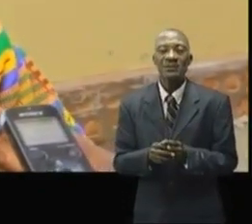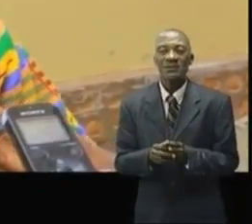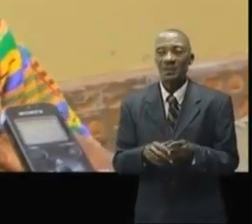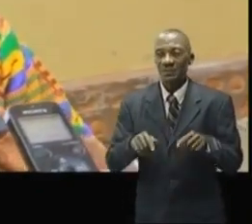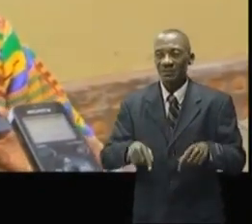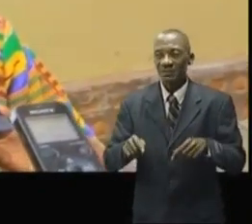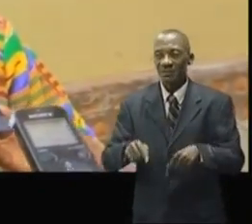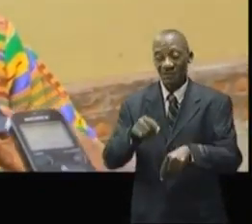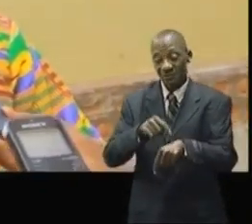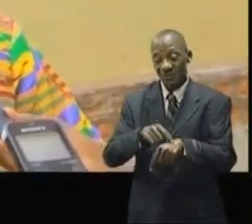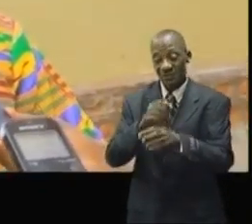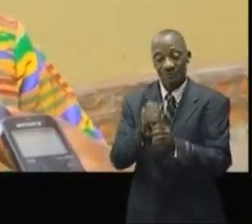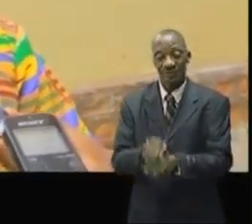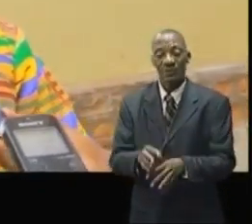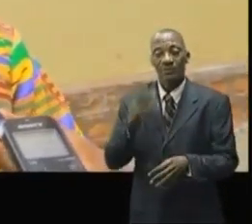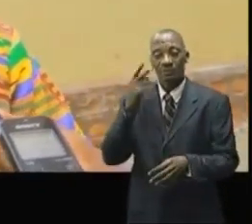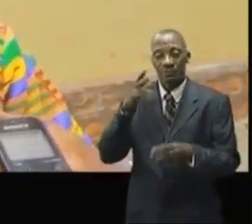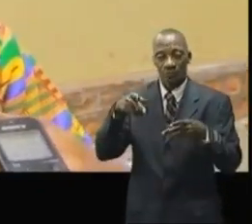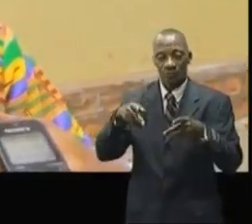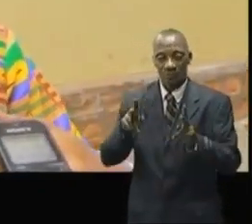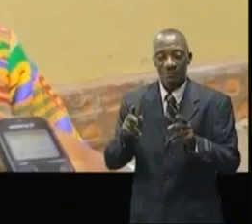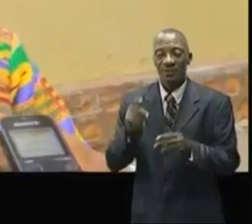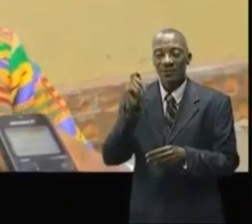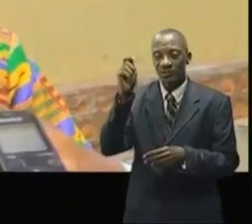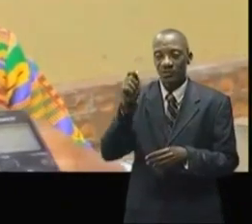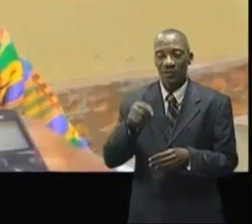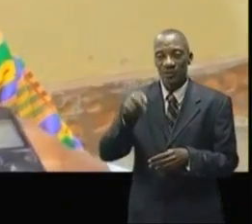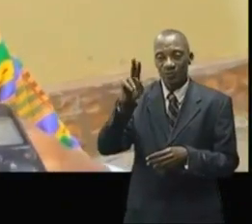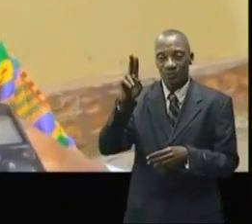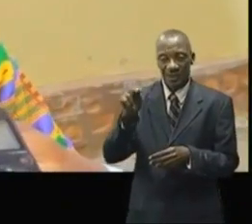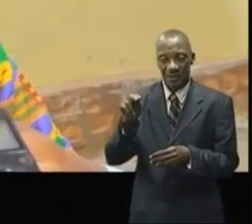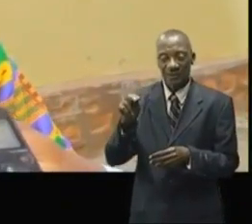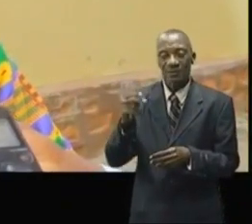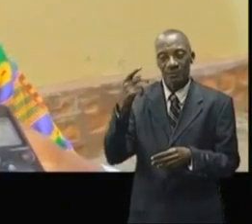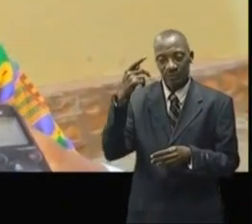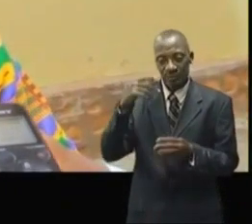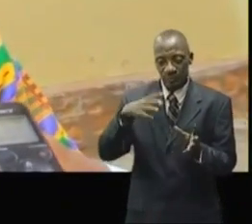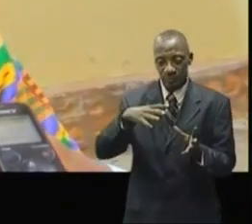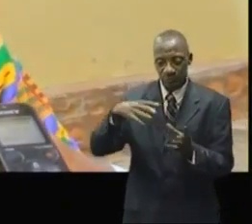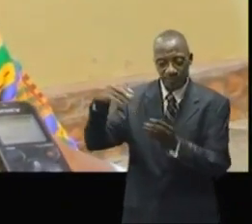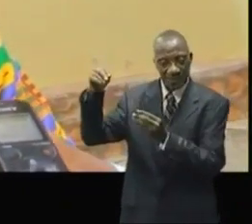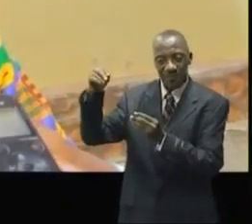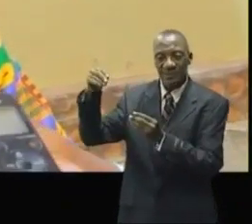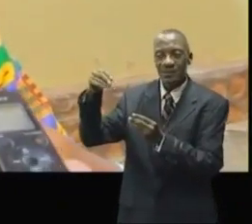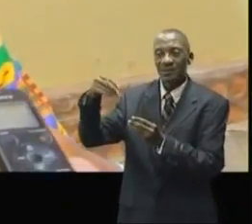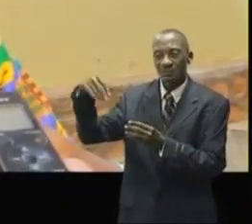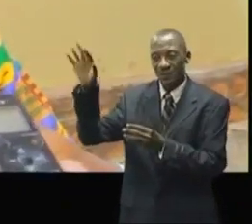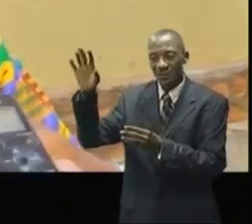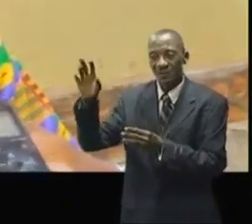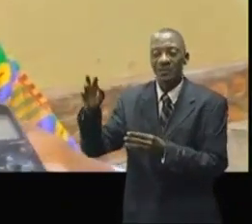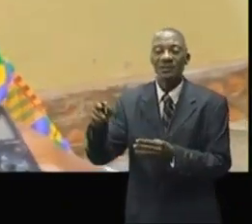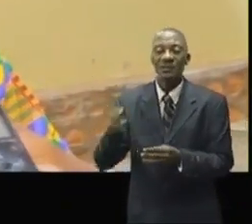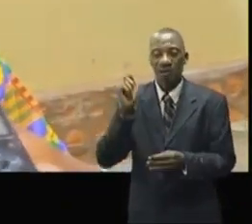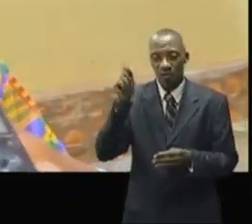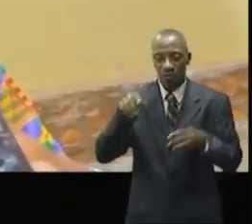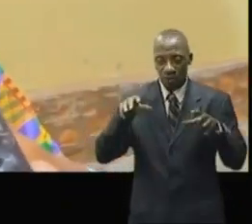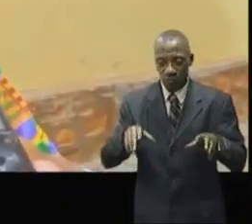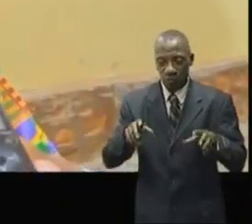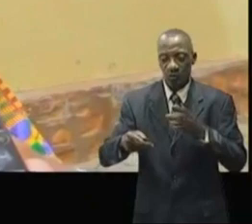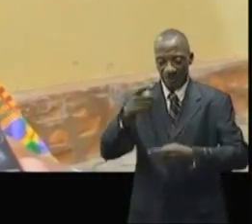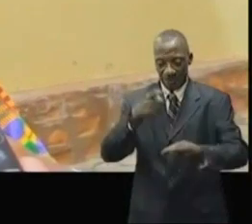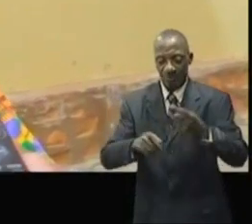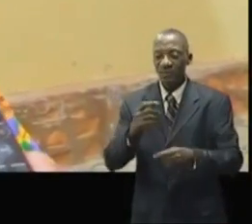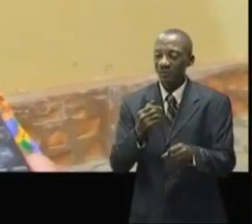peuvent permettre de résoudre les problèmes. Il est important que chaque partie prenante, chaque personne qui va faire partie de ces groupes-là, puisse effectivement